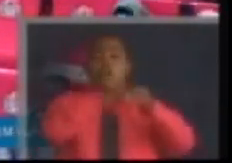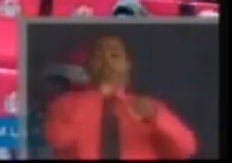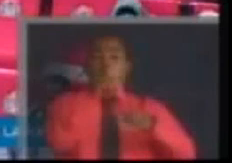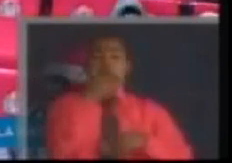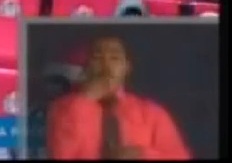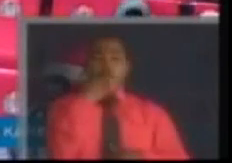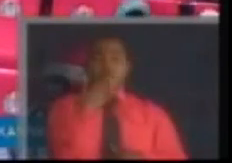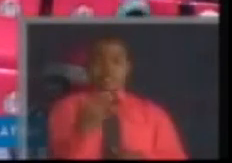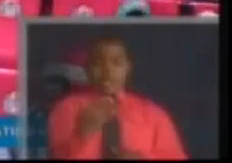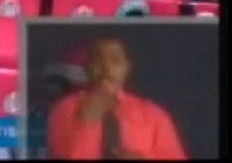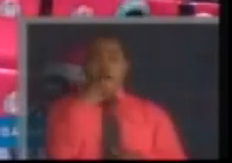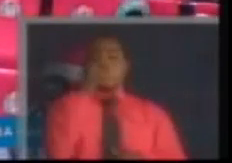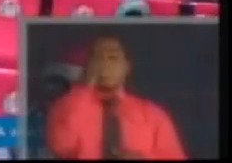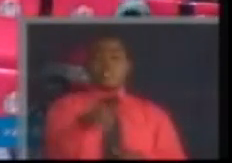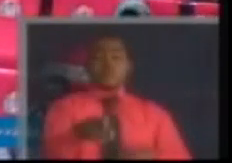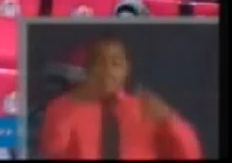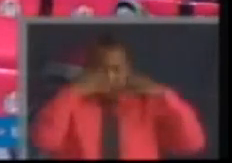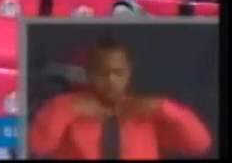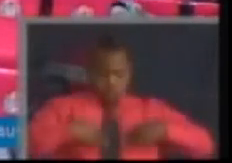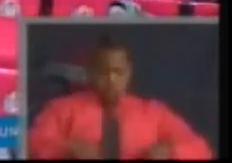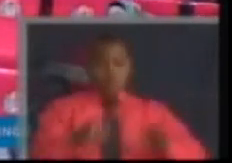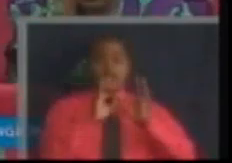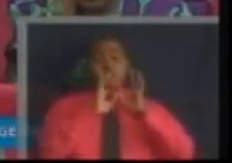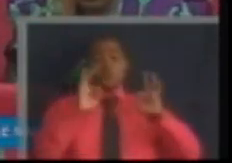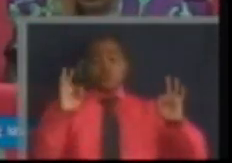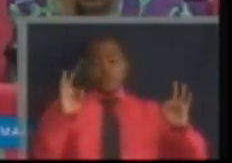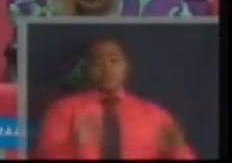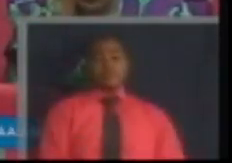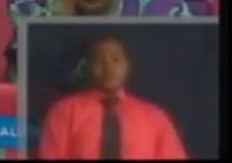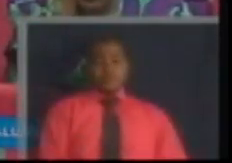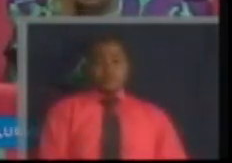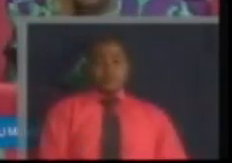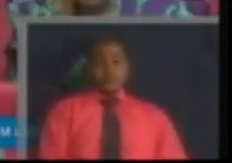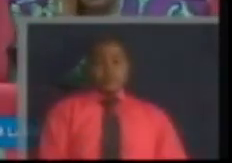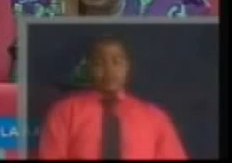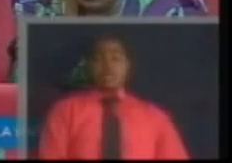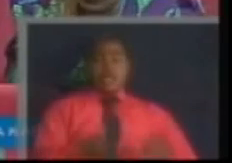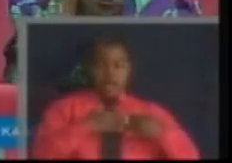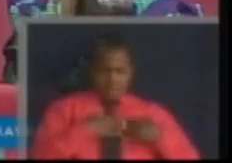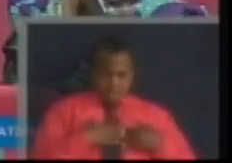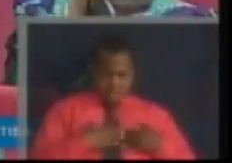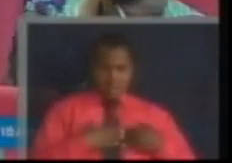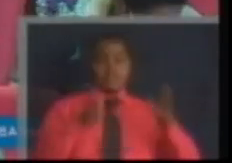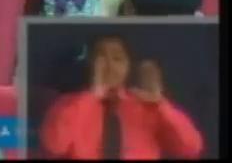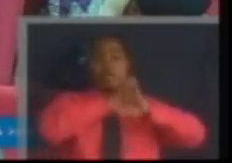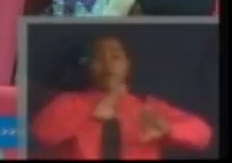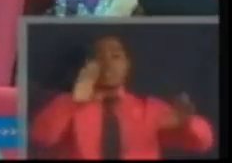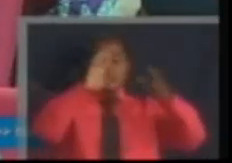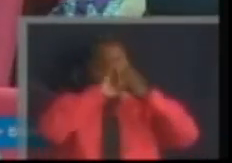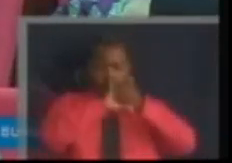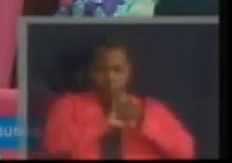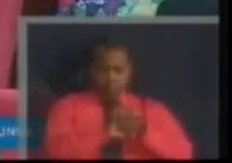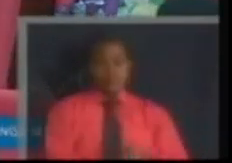ziwe nguo za staha, lakini iwe na masharti kidogo nafuu. Mheshimiwa mwenyekiti, namalizia hapo, naunga mkono hoja.